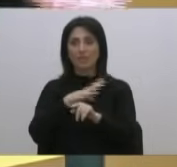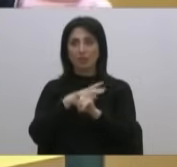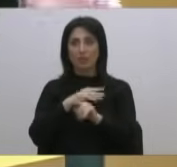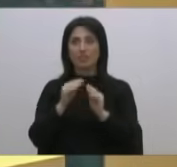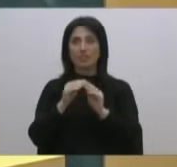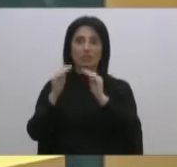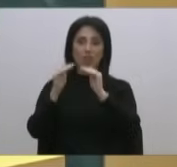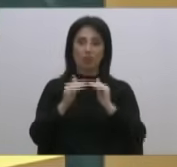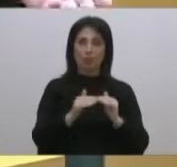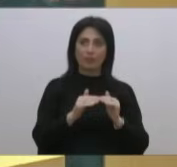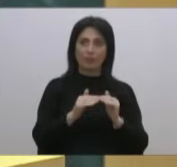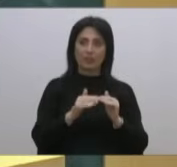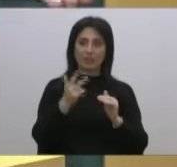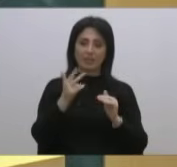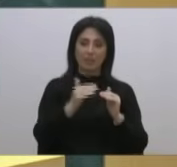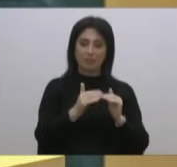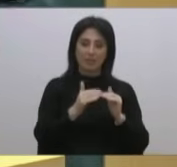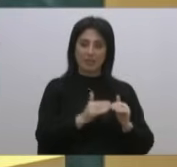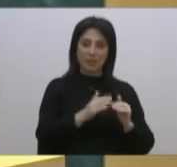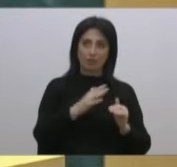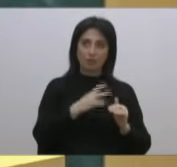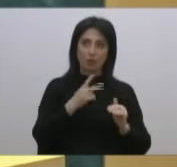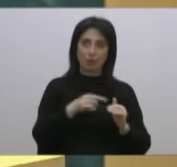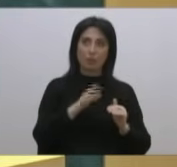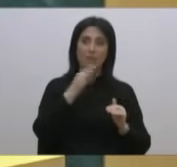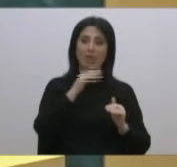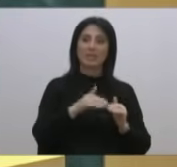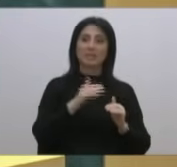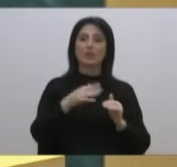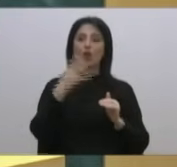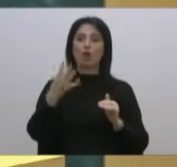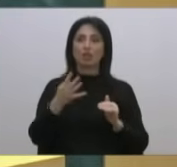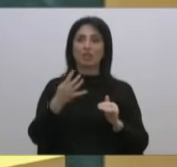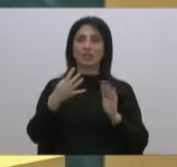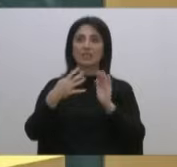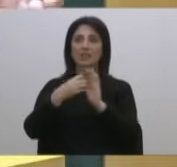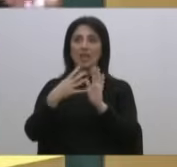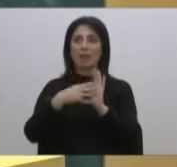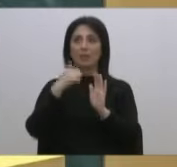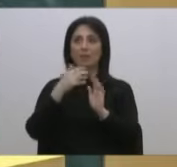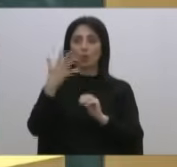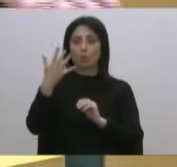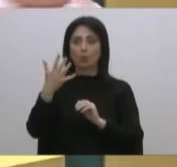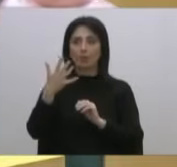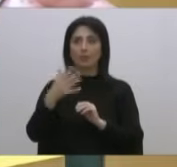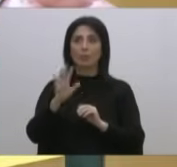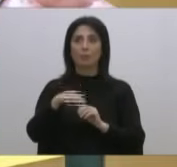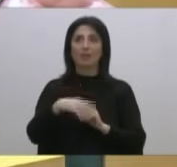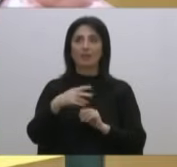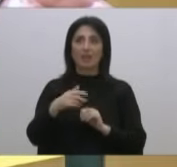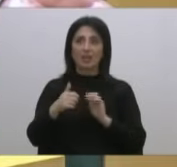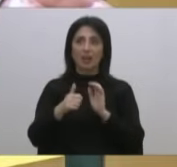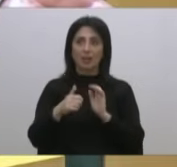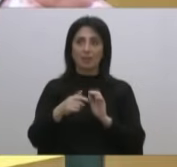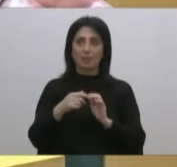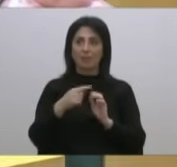o i se ve ceamă uite, samze, ce o dana glebici o ori de ragața, mere se odhi, schrameci, huti, mere o